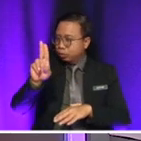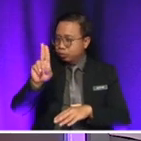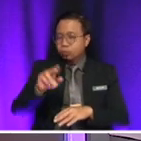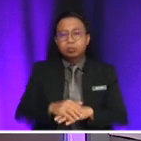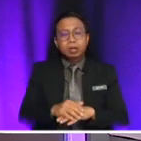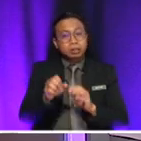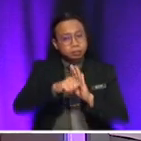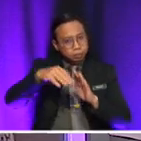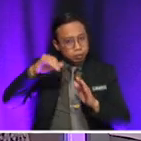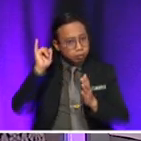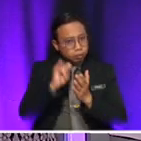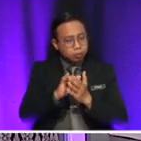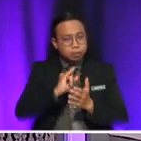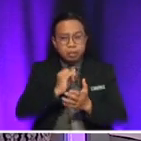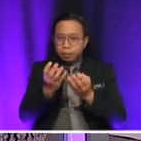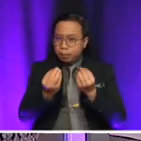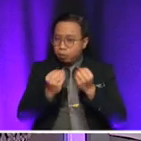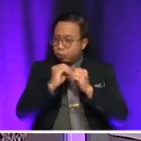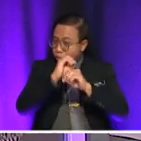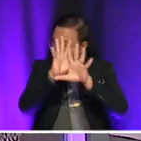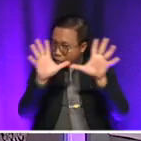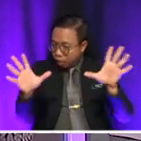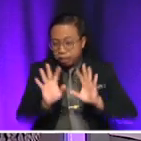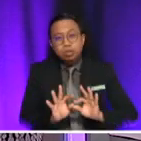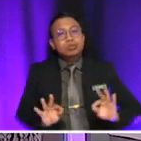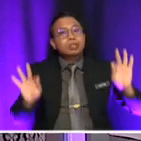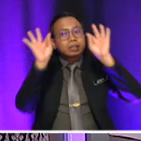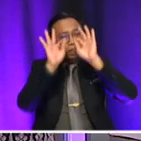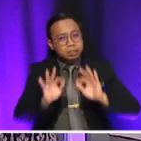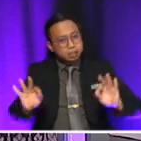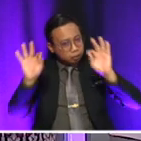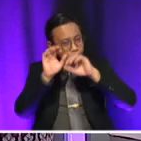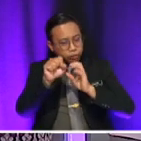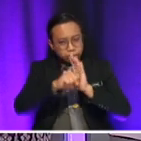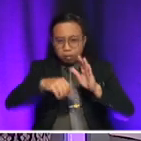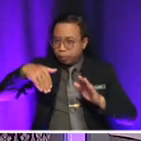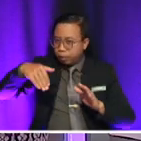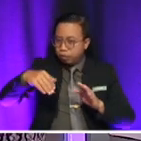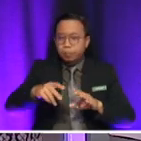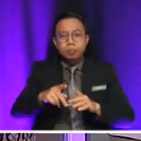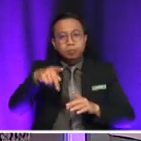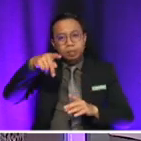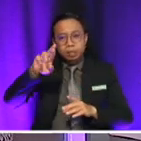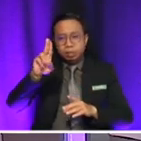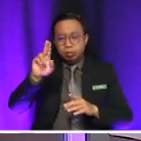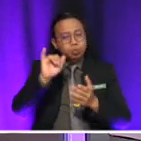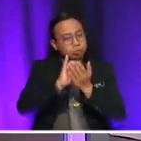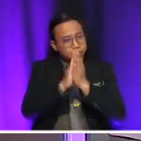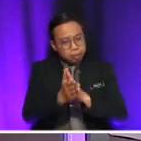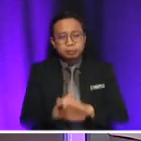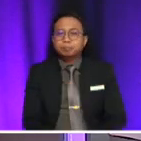itu Izinkan saya untuk menerangkan cerita sebelum peliharanya itu berlaku sebenarnya Ivan Oke